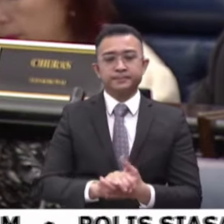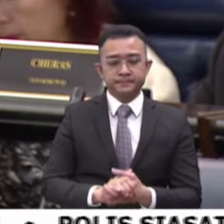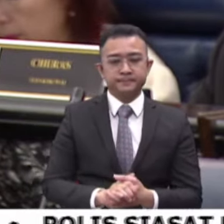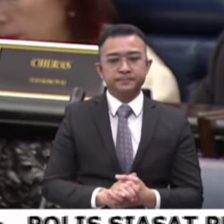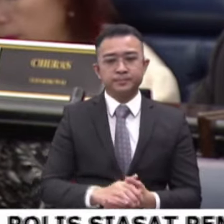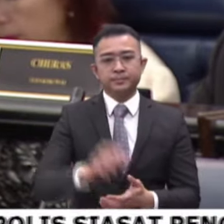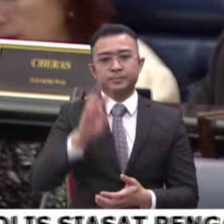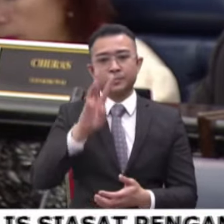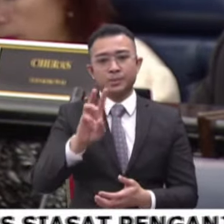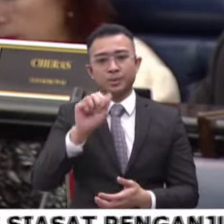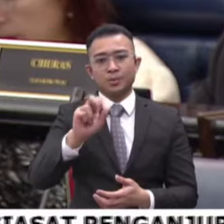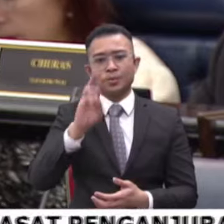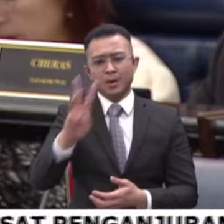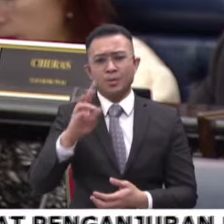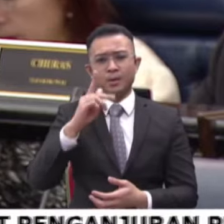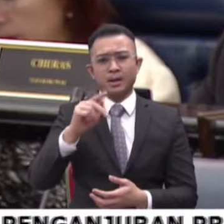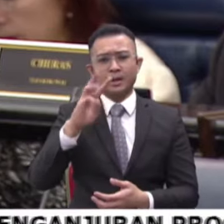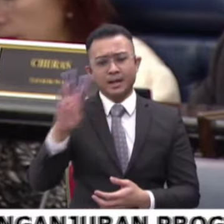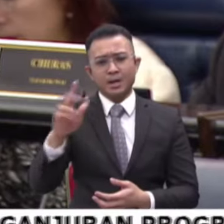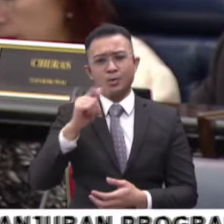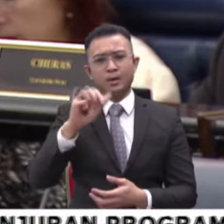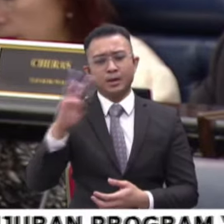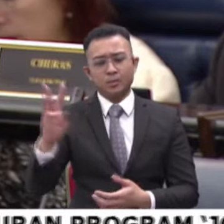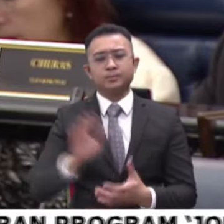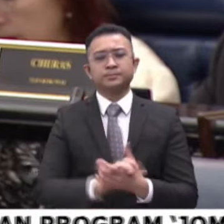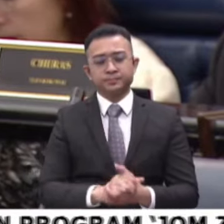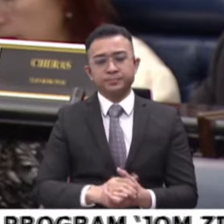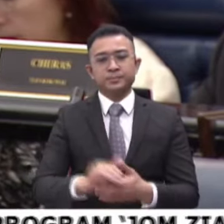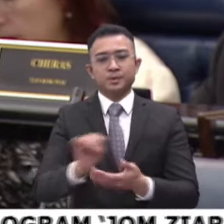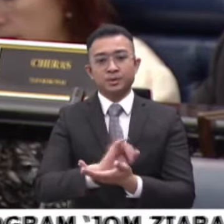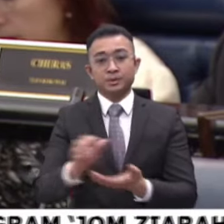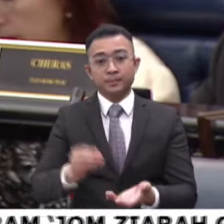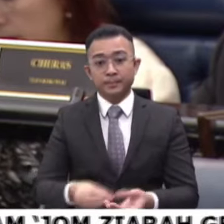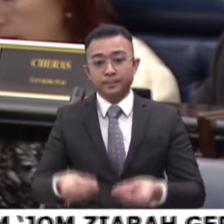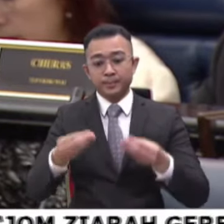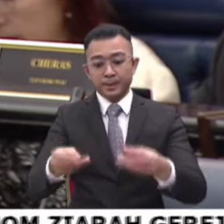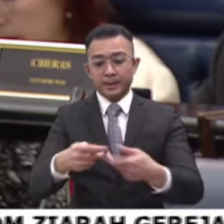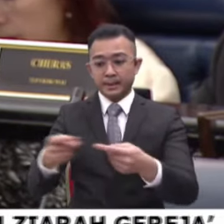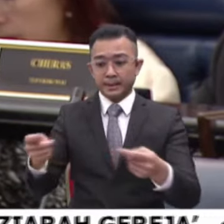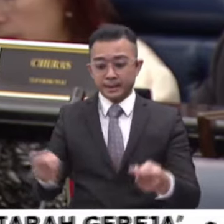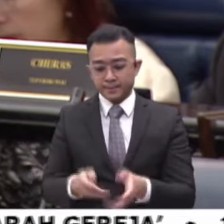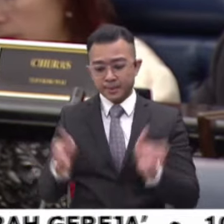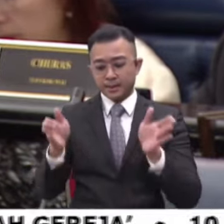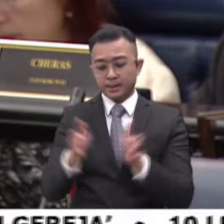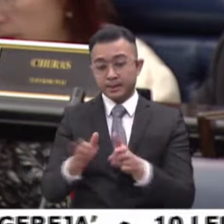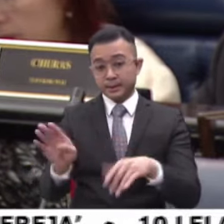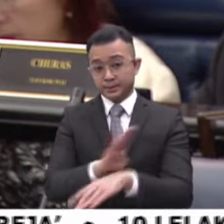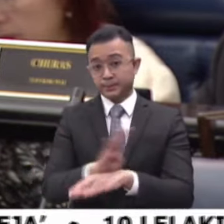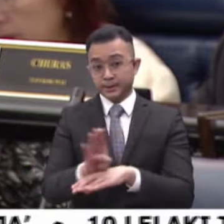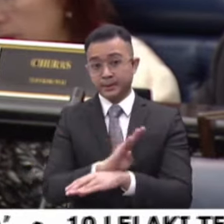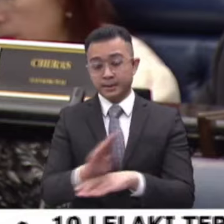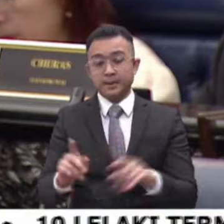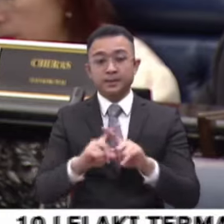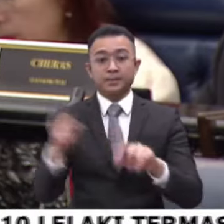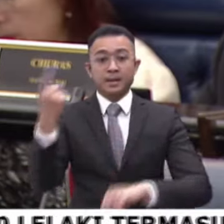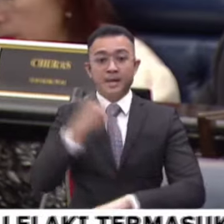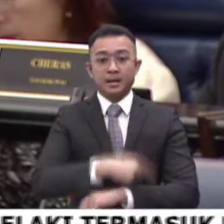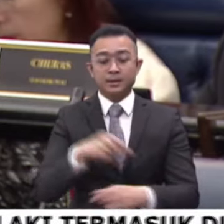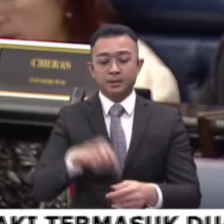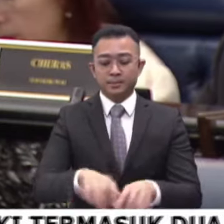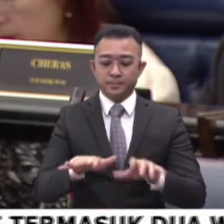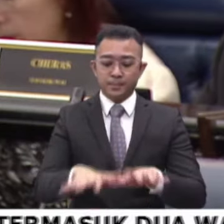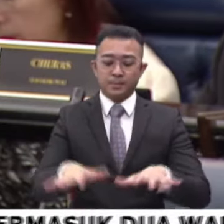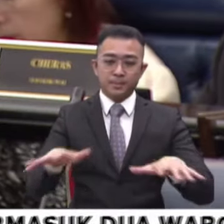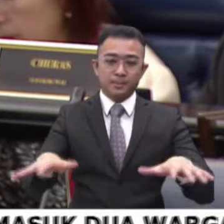bernama W Kau bermula apabila universiti memberikan tapak yang kecil untuk dia berniaga dan hari ini telah